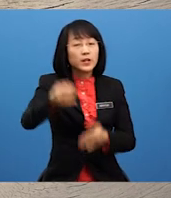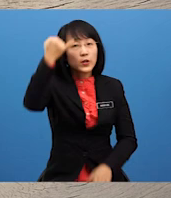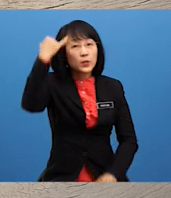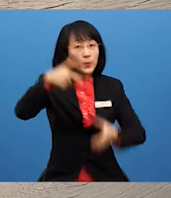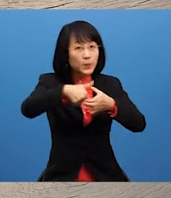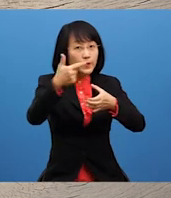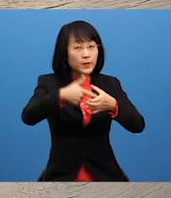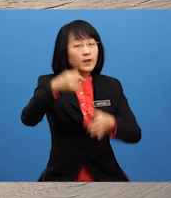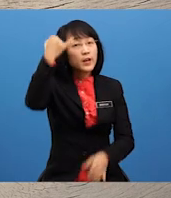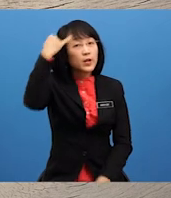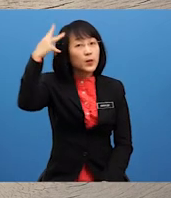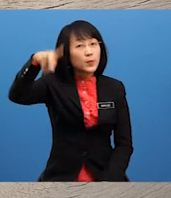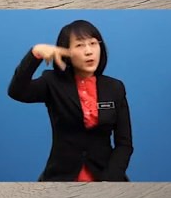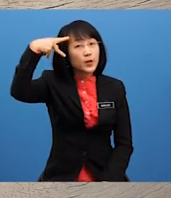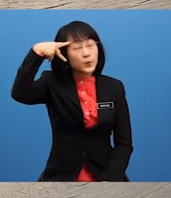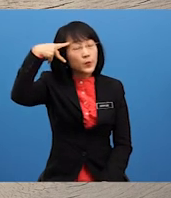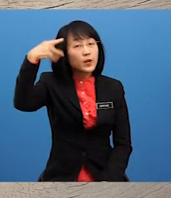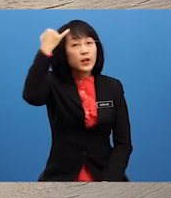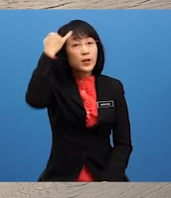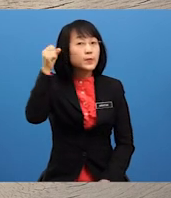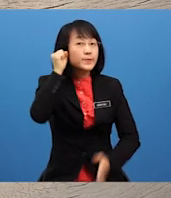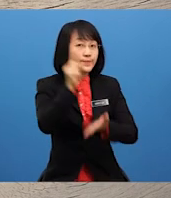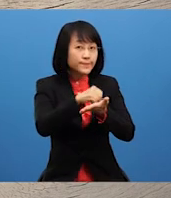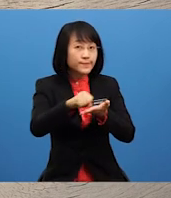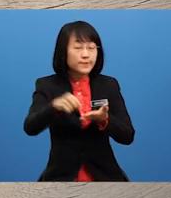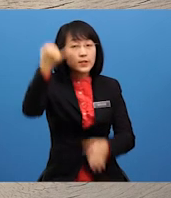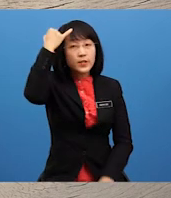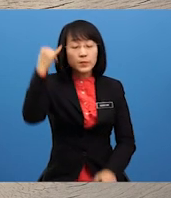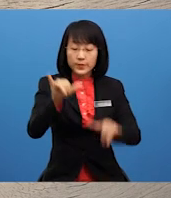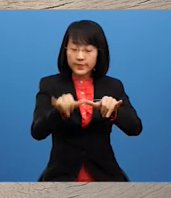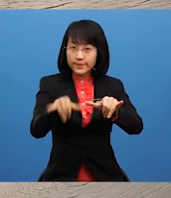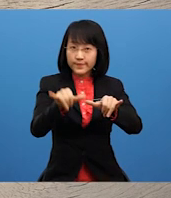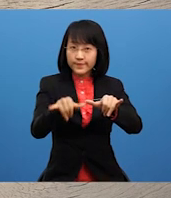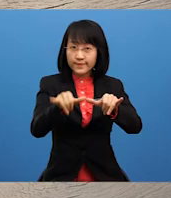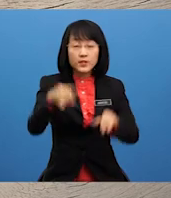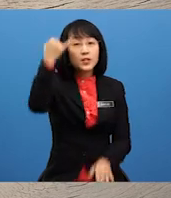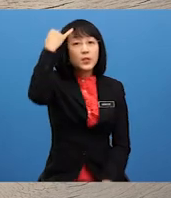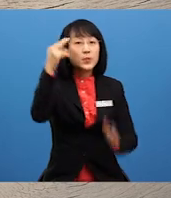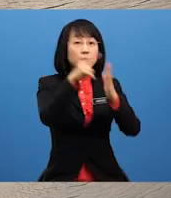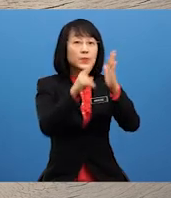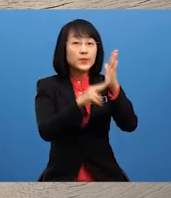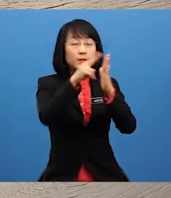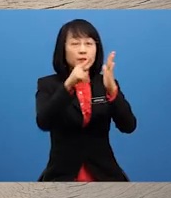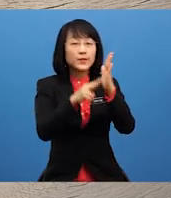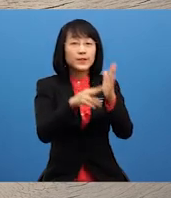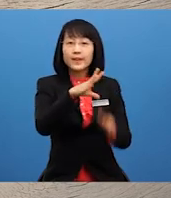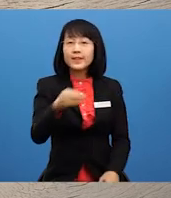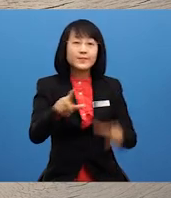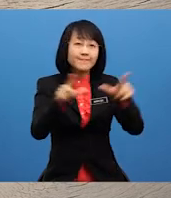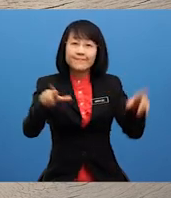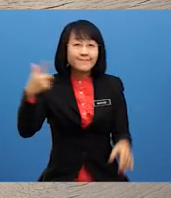ilmu politik, ilmu kesetiausahaan, ilmu kejuruteraan, ilmu undang-undang dan sebagainya.